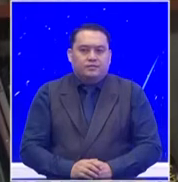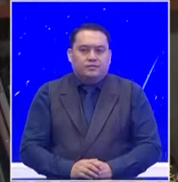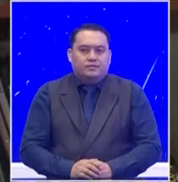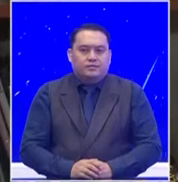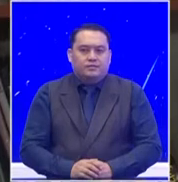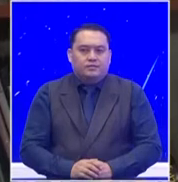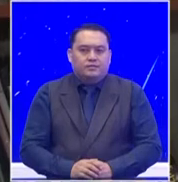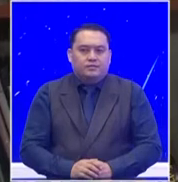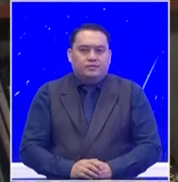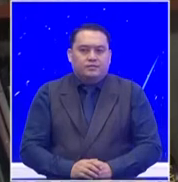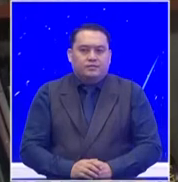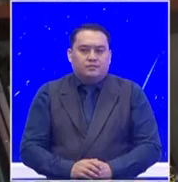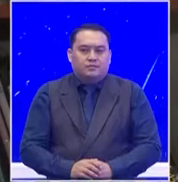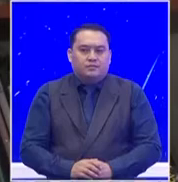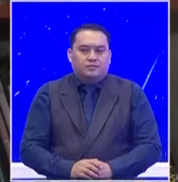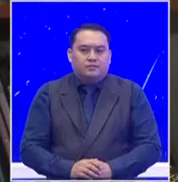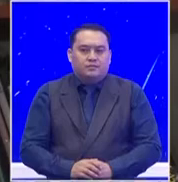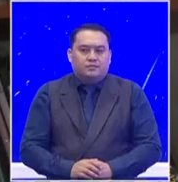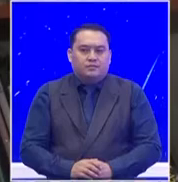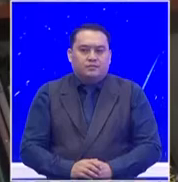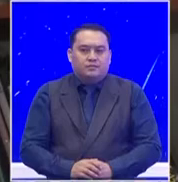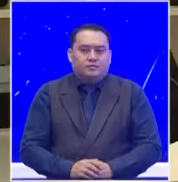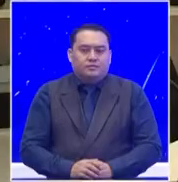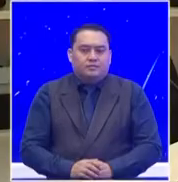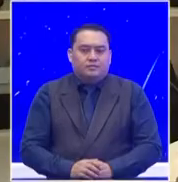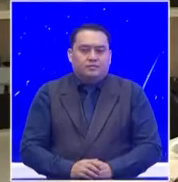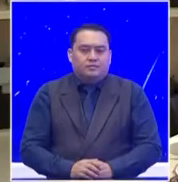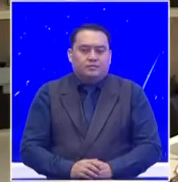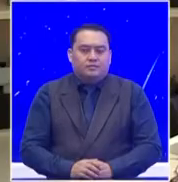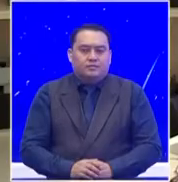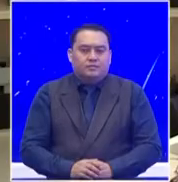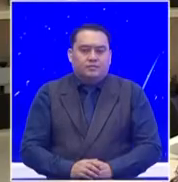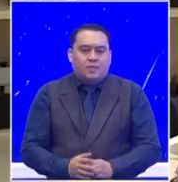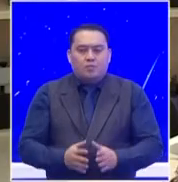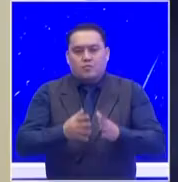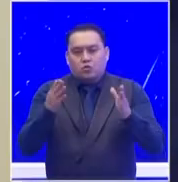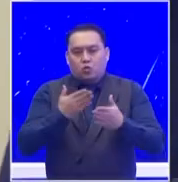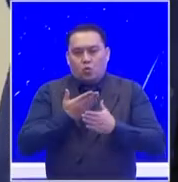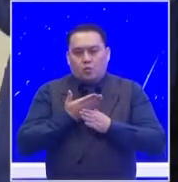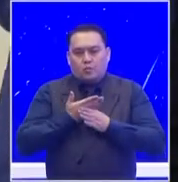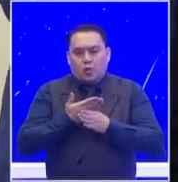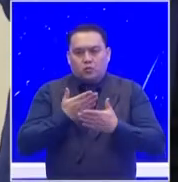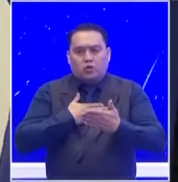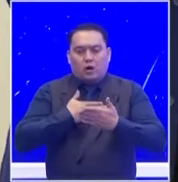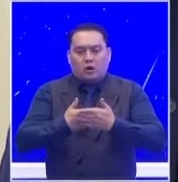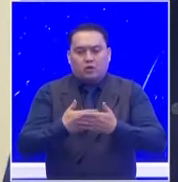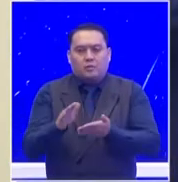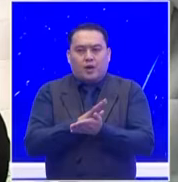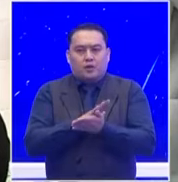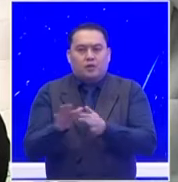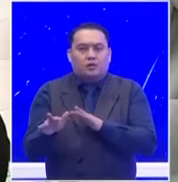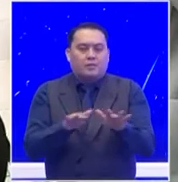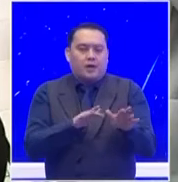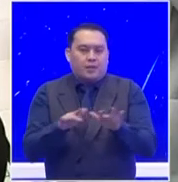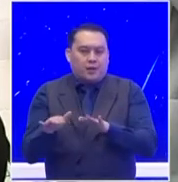5, 6, 7, my favorite чок и гимимо. Большую пользу волонтеры приносят и в организации различных